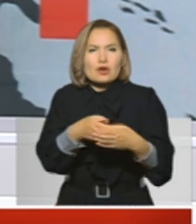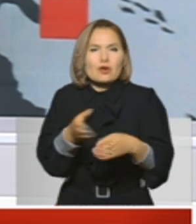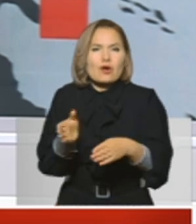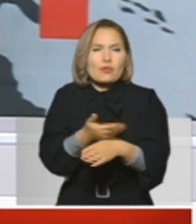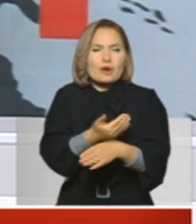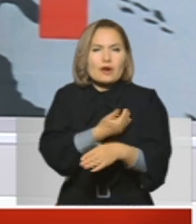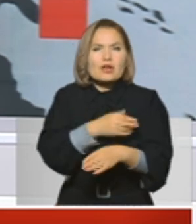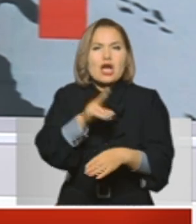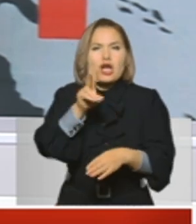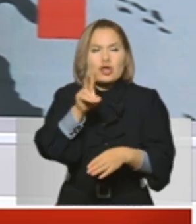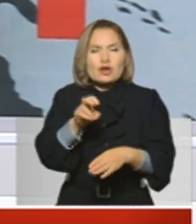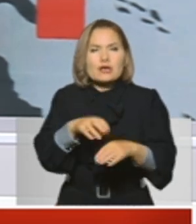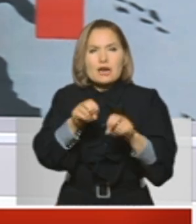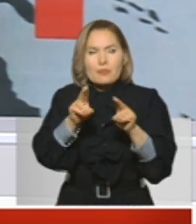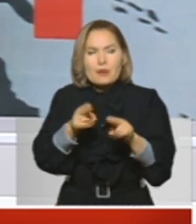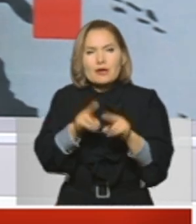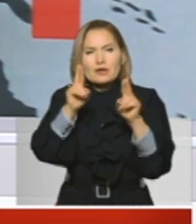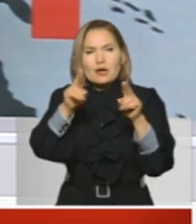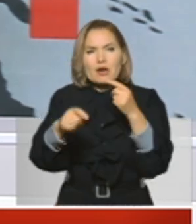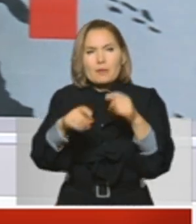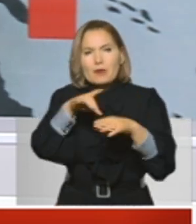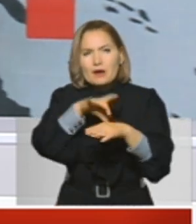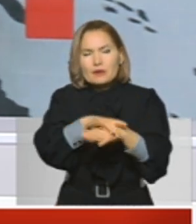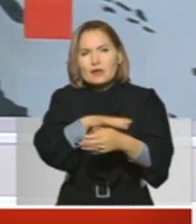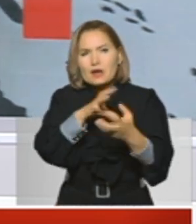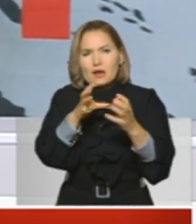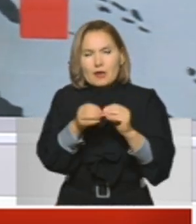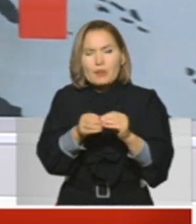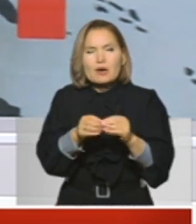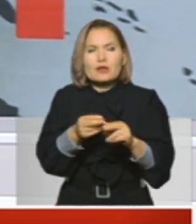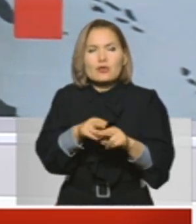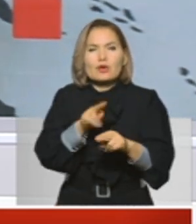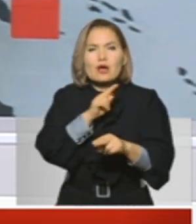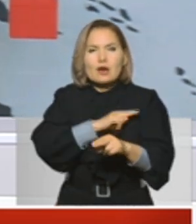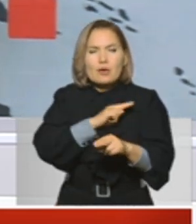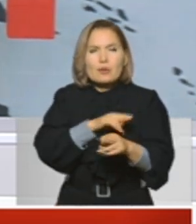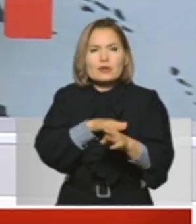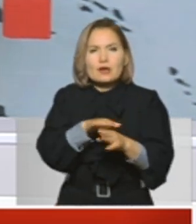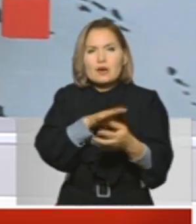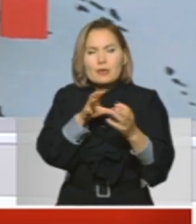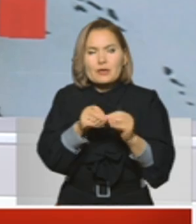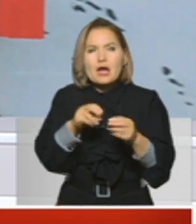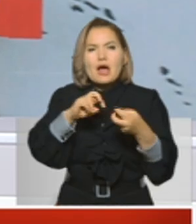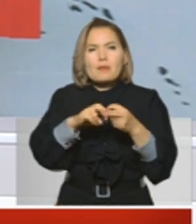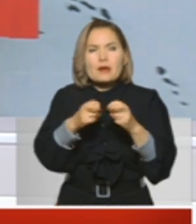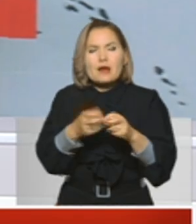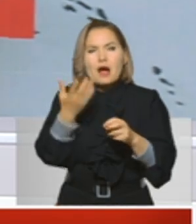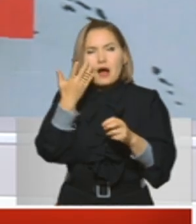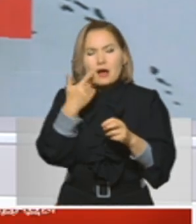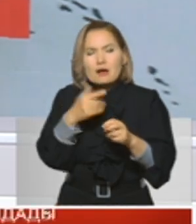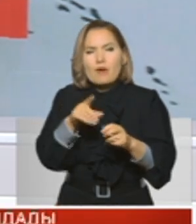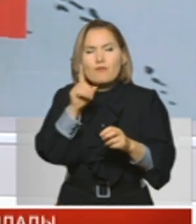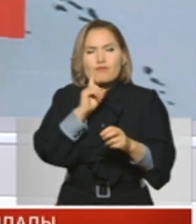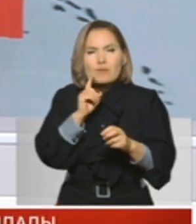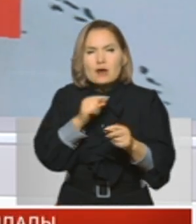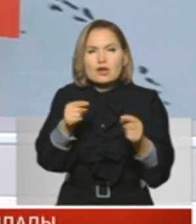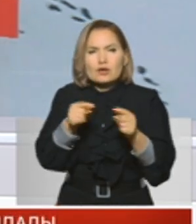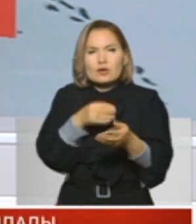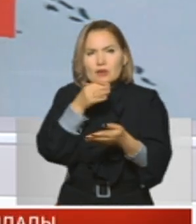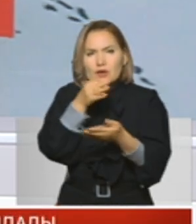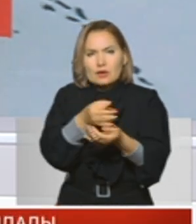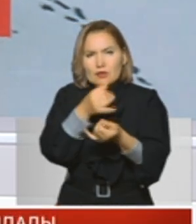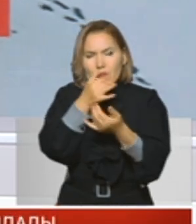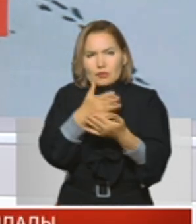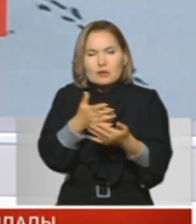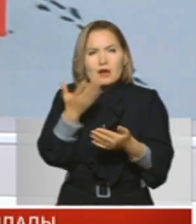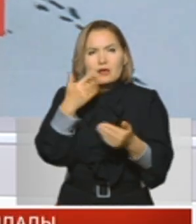200 қызметкер санитарлық талап сақталмаған ғимаратта қызмет етіп жүр. Ал жауаптылар мәселенің қашан шешілетінін нақты айта алмай